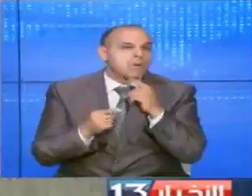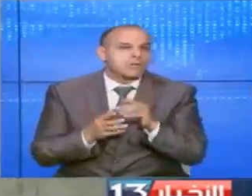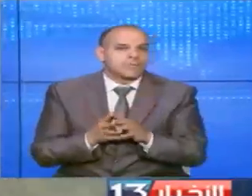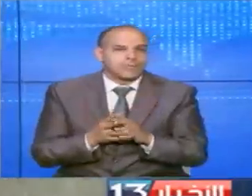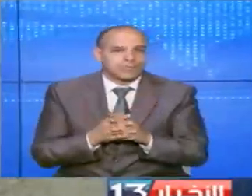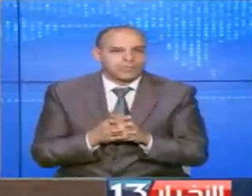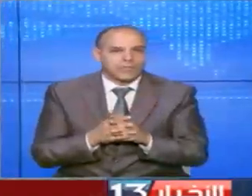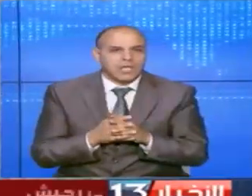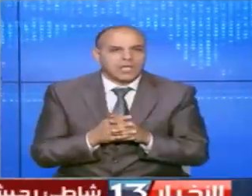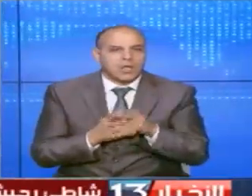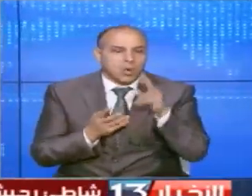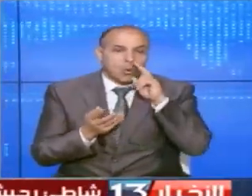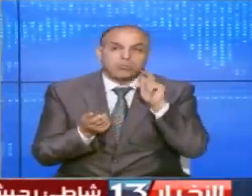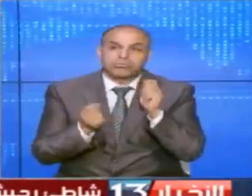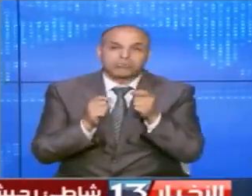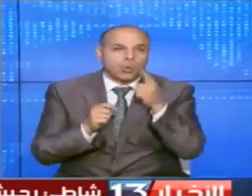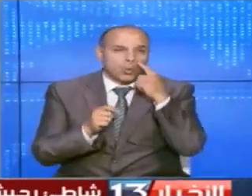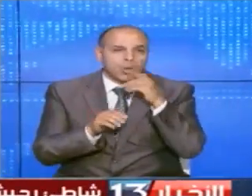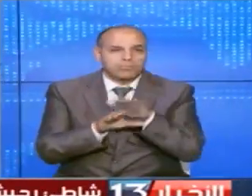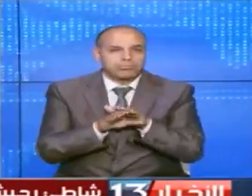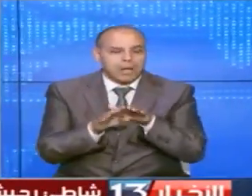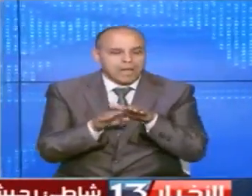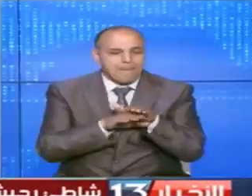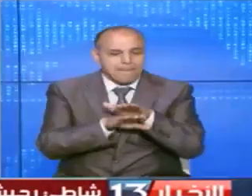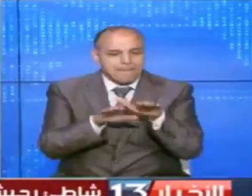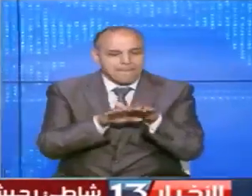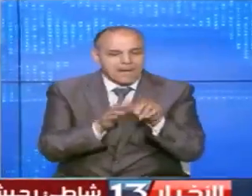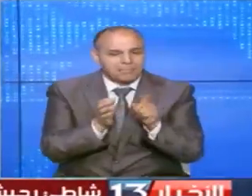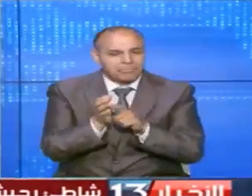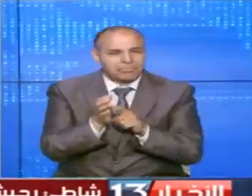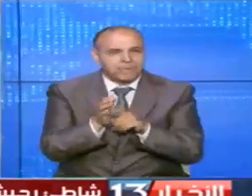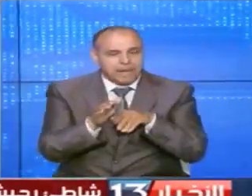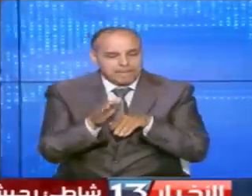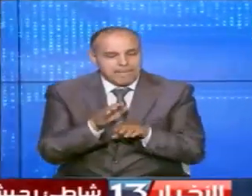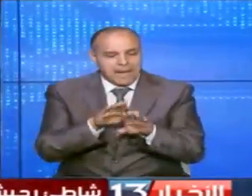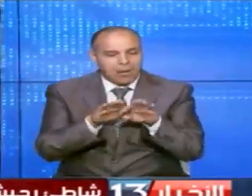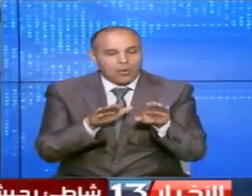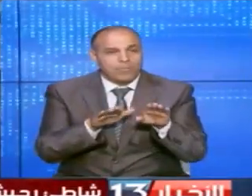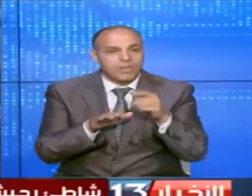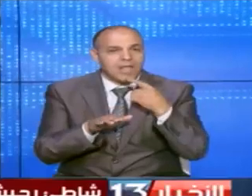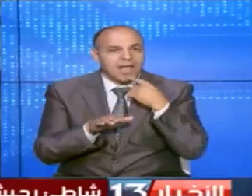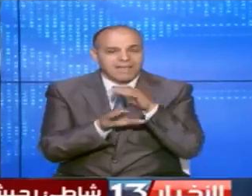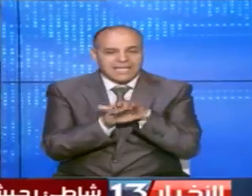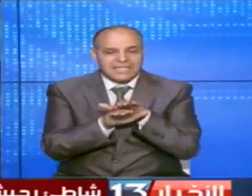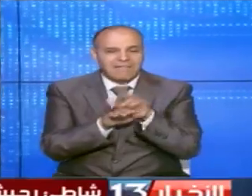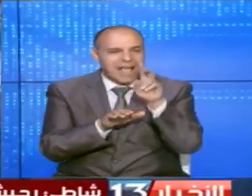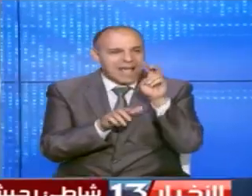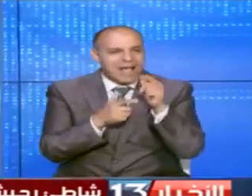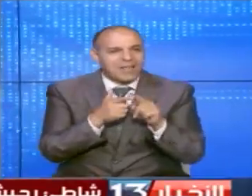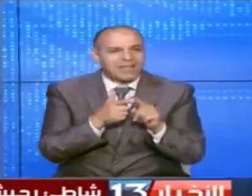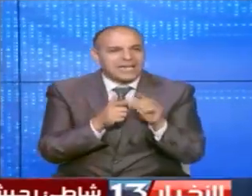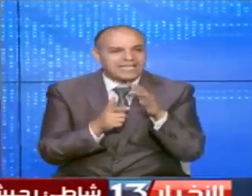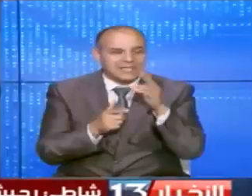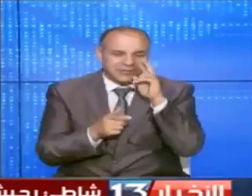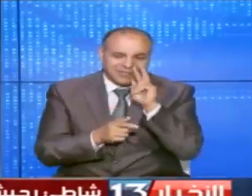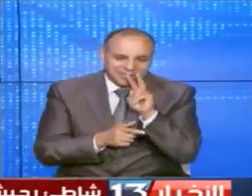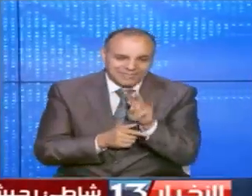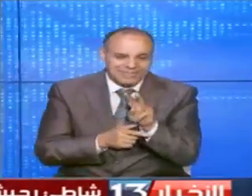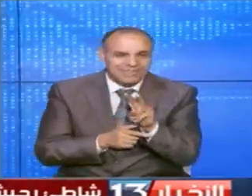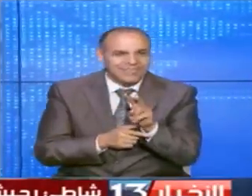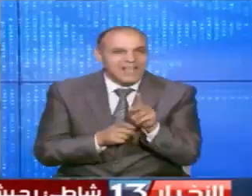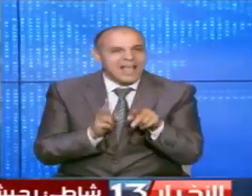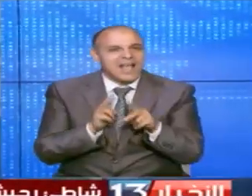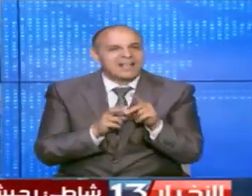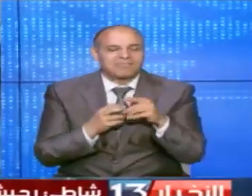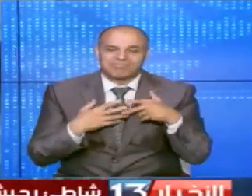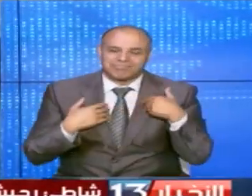بانها الصغيره المتحركه وال متجهه نحو هذه الساحه الاطفال الذين اكثر